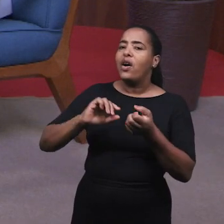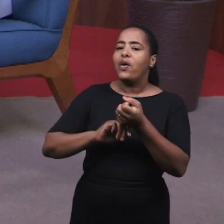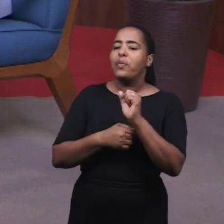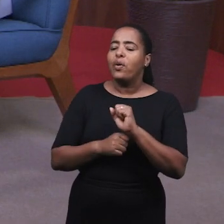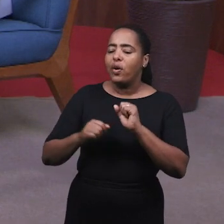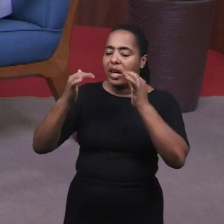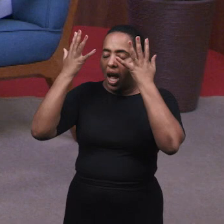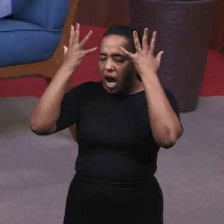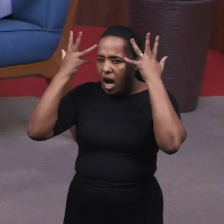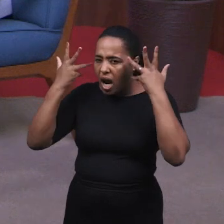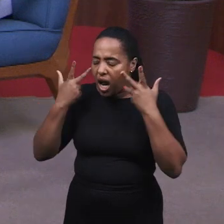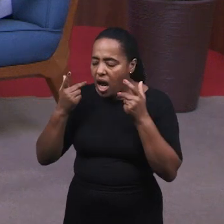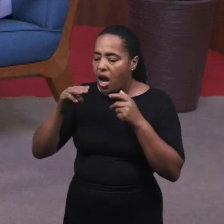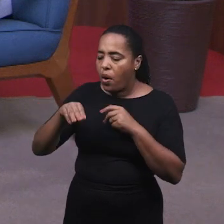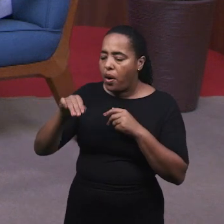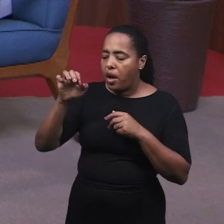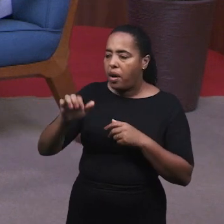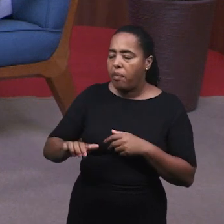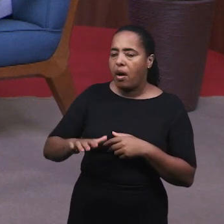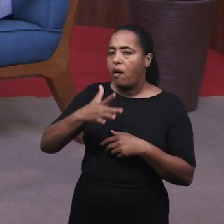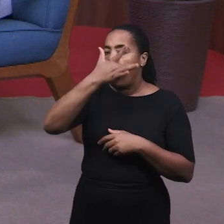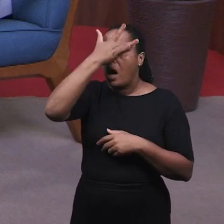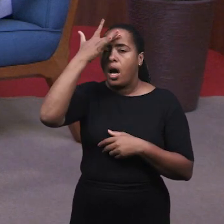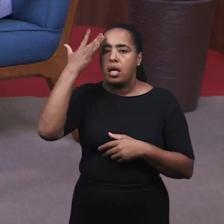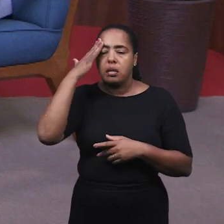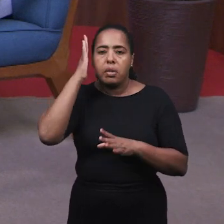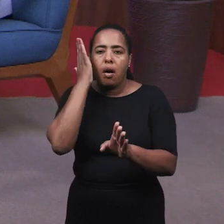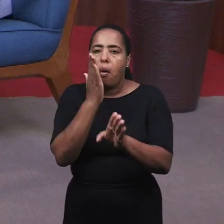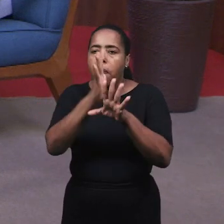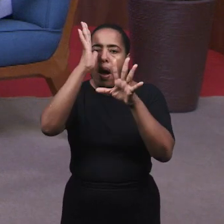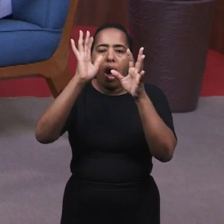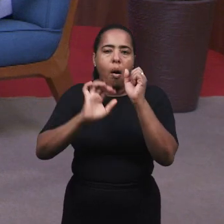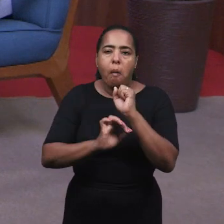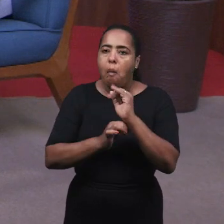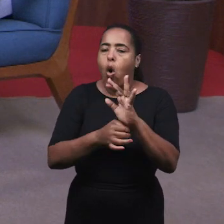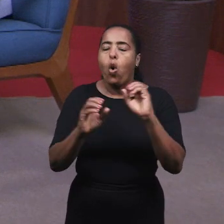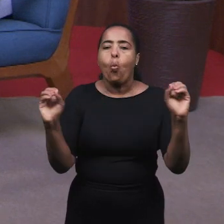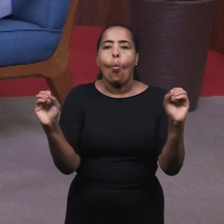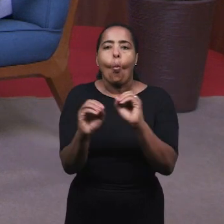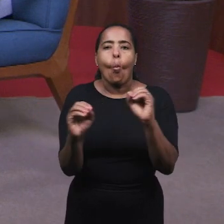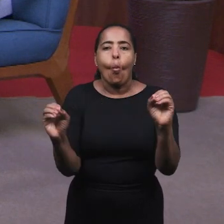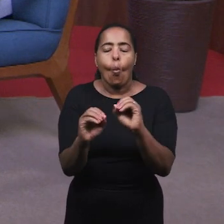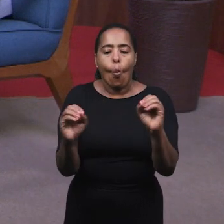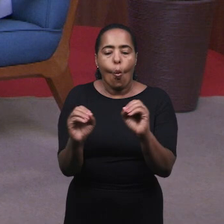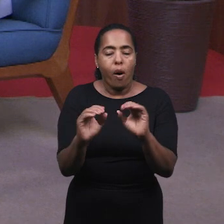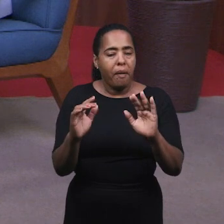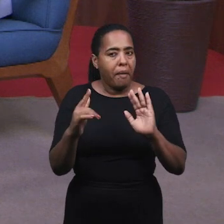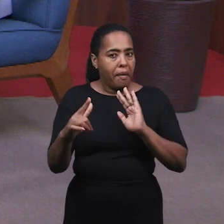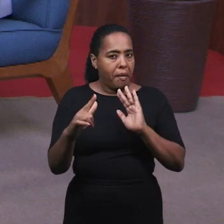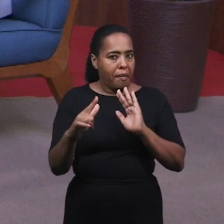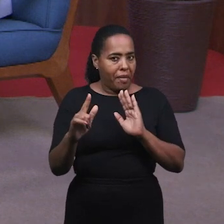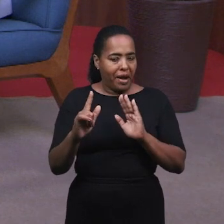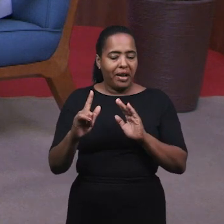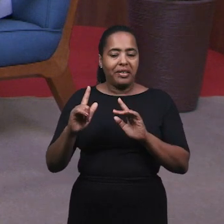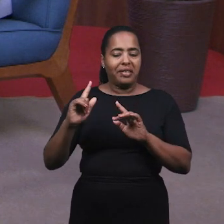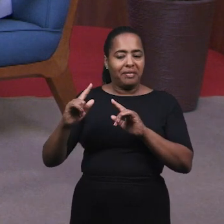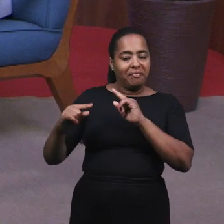Le lion, les abeilles, le miel, et personne a réussi à déchiffrer. Mais je vais avancer.